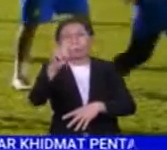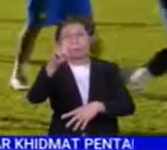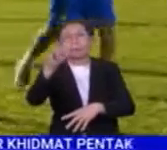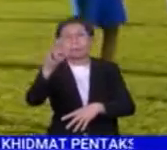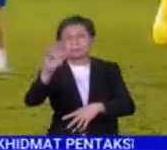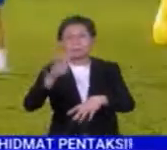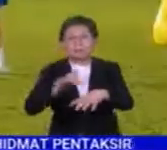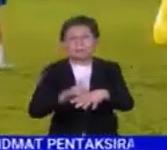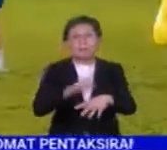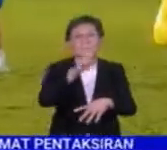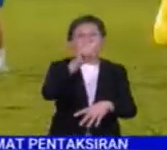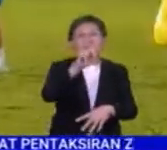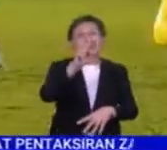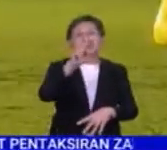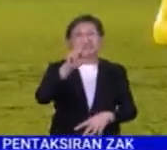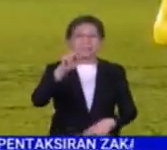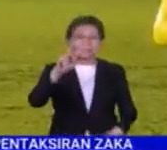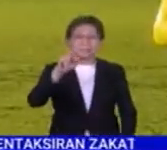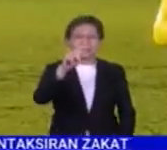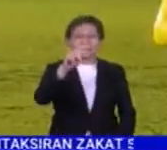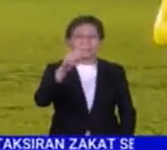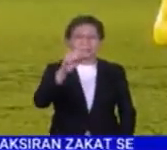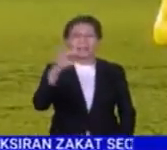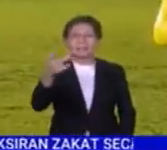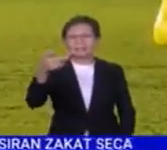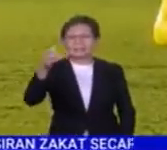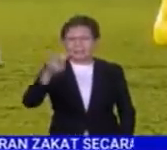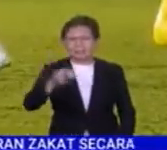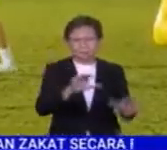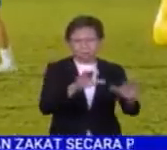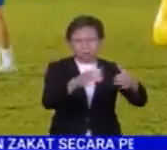di Tashkent. Dua pasukan teratas bagi